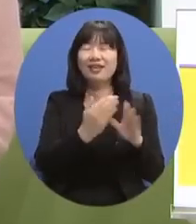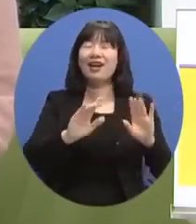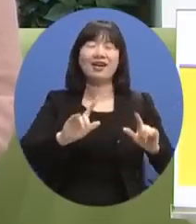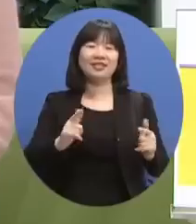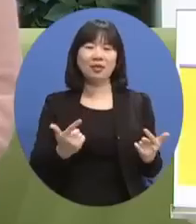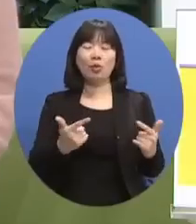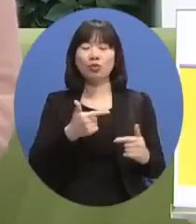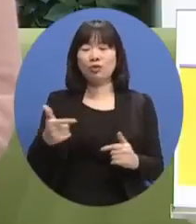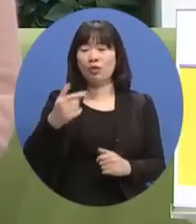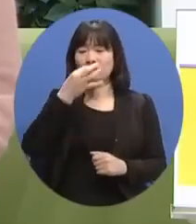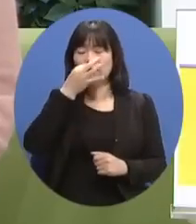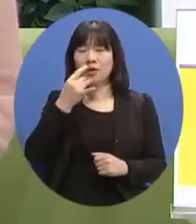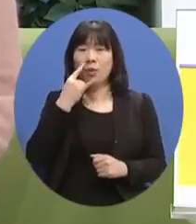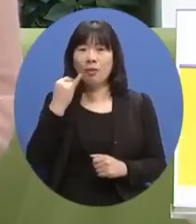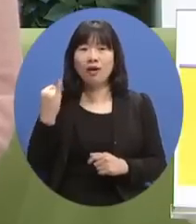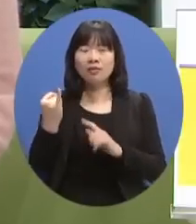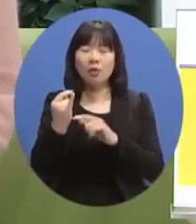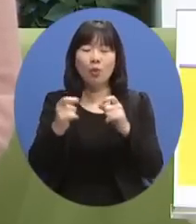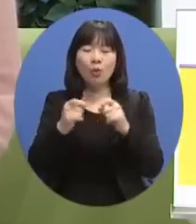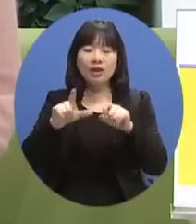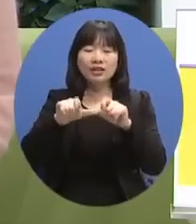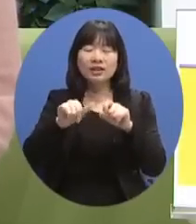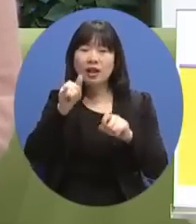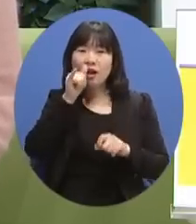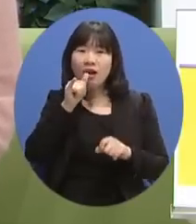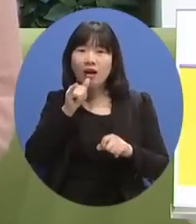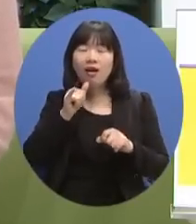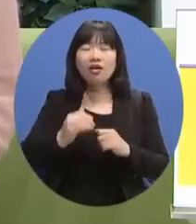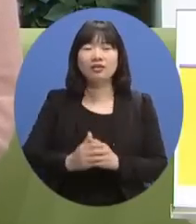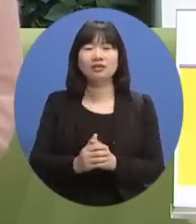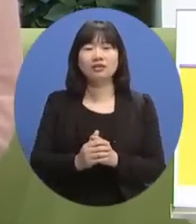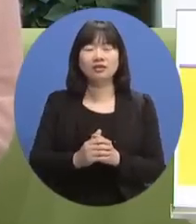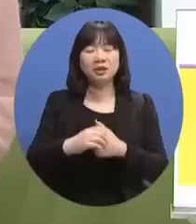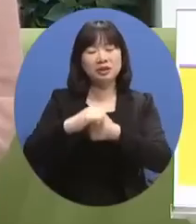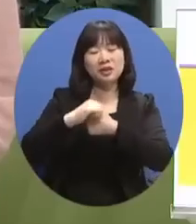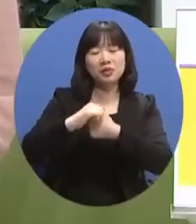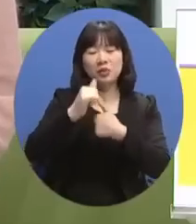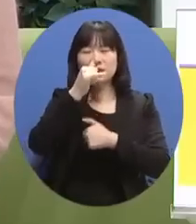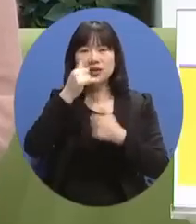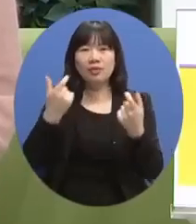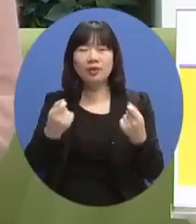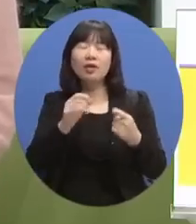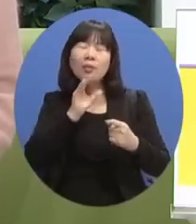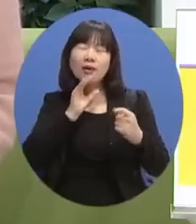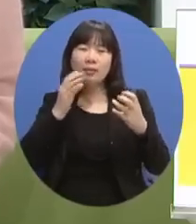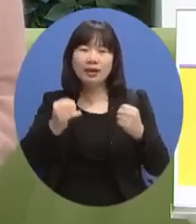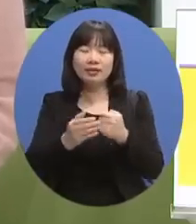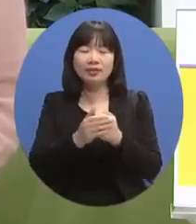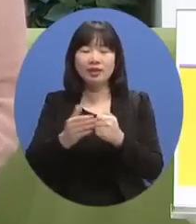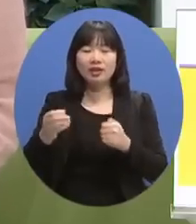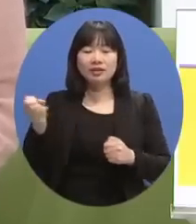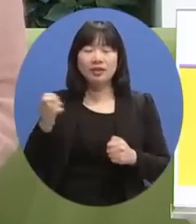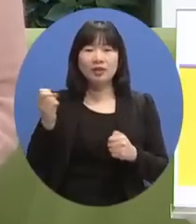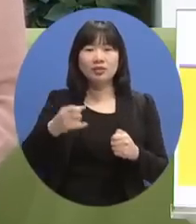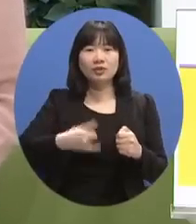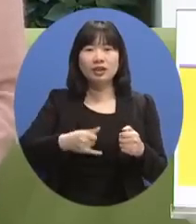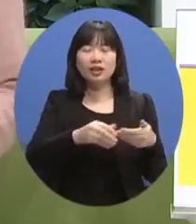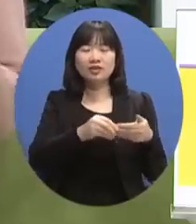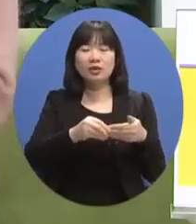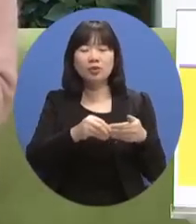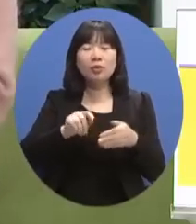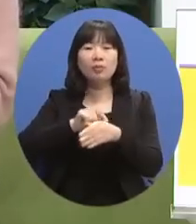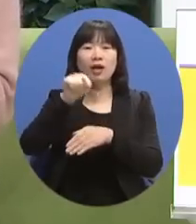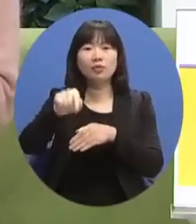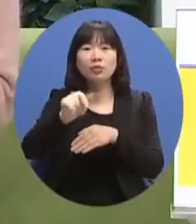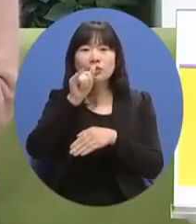예. 너무 힘들죠, 엄마들. 같이 오랜 시간 있다 보면, 예, 티격태격도 있겠죠? 아, 정말 많아요. 그래서 네. 저는 자꾸 애를 데리고 밖으로 나가요. 안